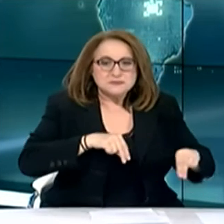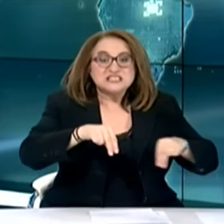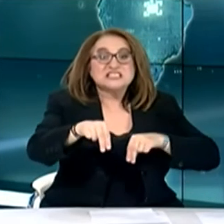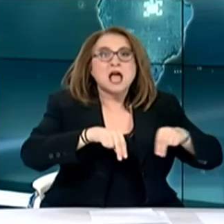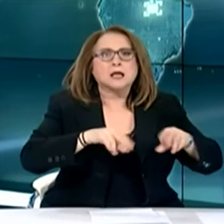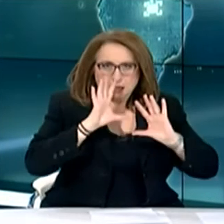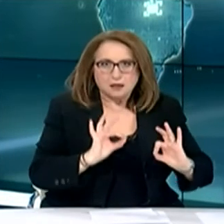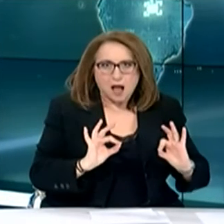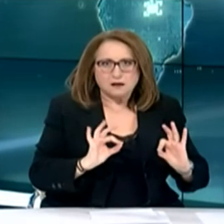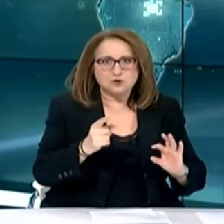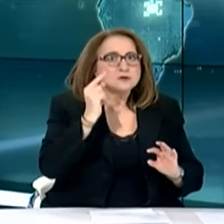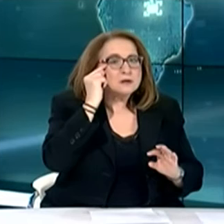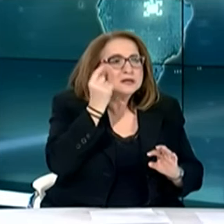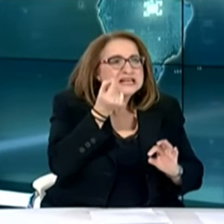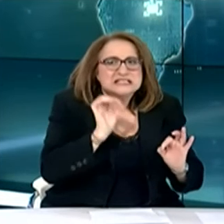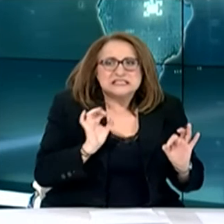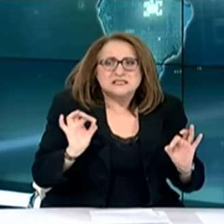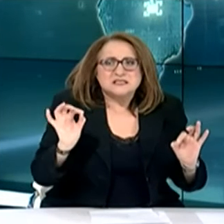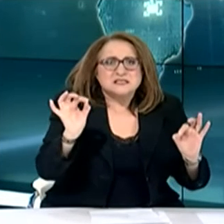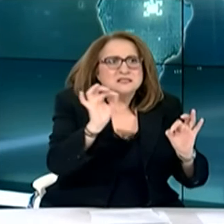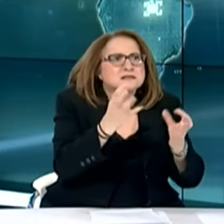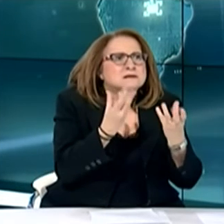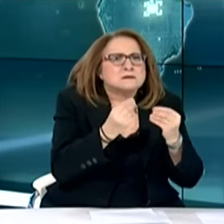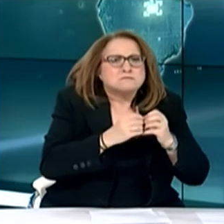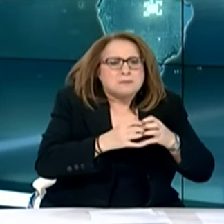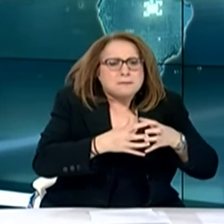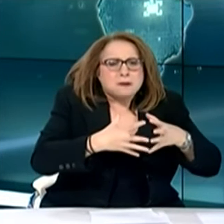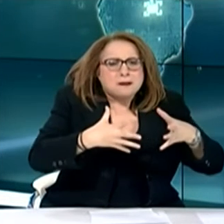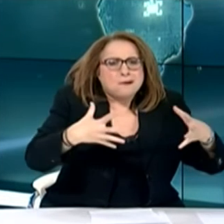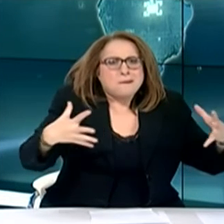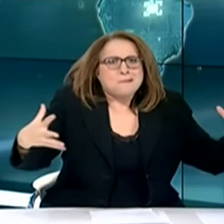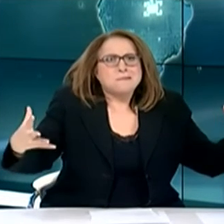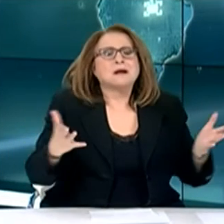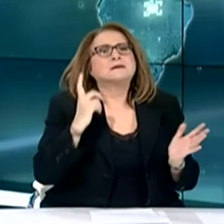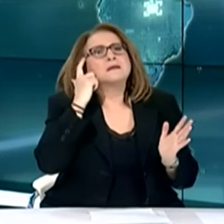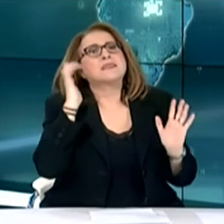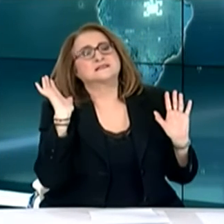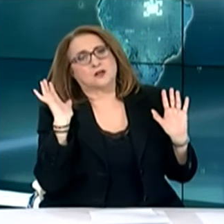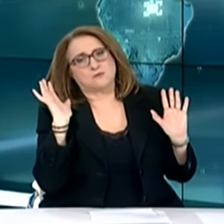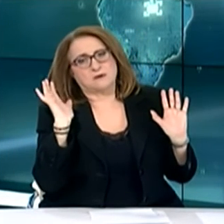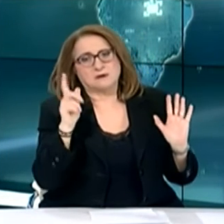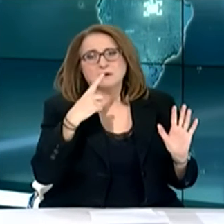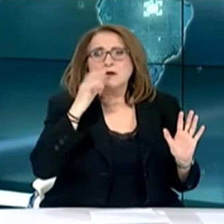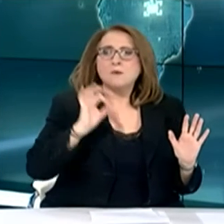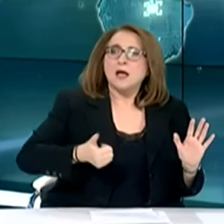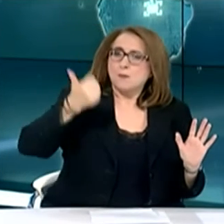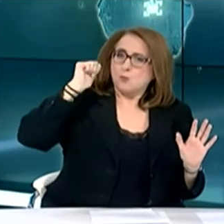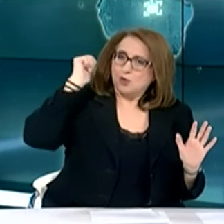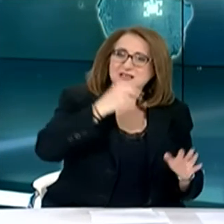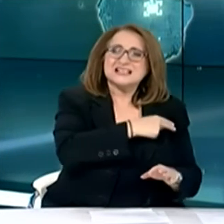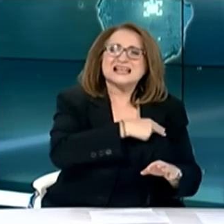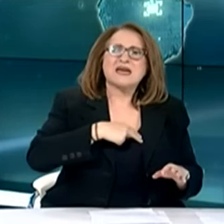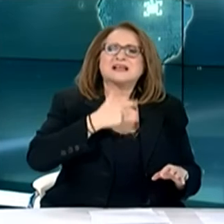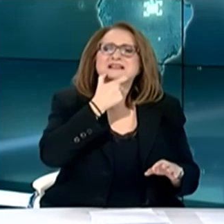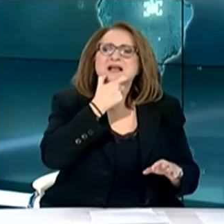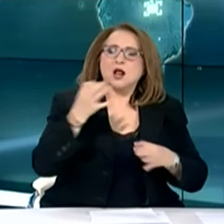σύμπτωμα μπορεί να είναι αυτός ο ιός αυτή την εποχή. Να μην αναπαραγάγω κάτι που είπε ένας φίλος Άγγλος καθηγητής προχτές. Σκεφτόμουν να το πω, να μην το πω,